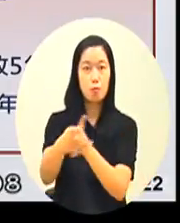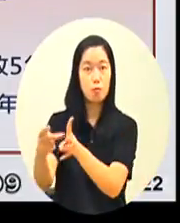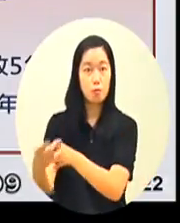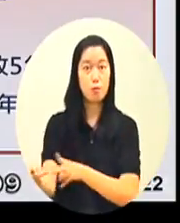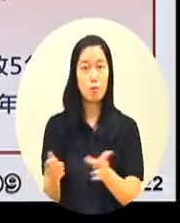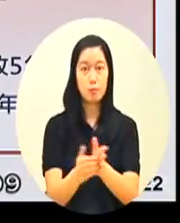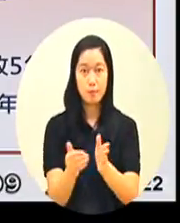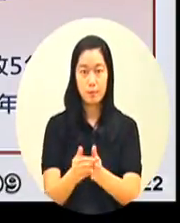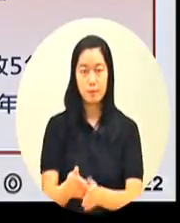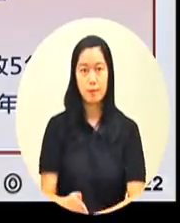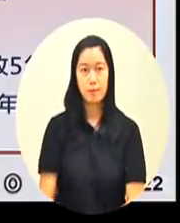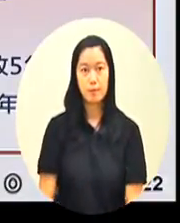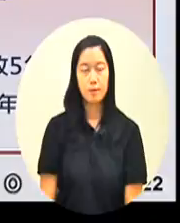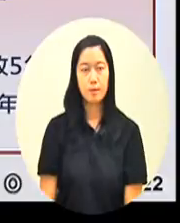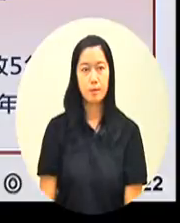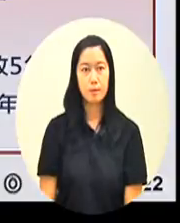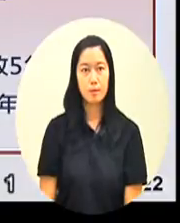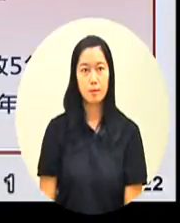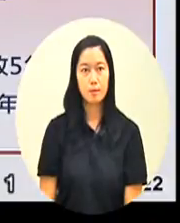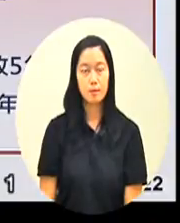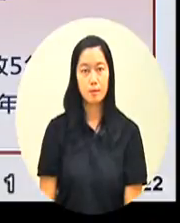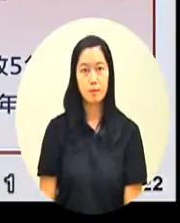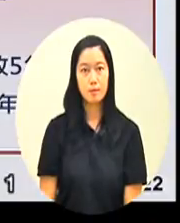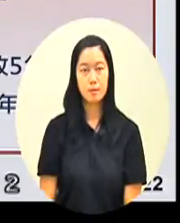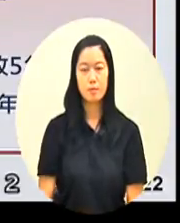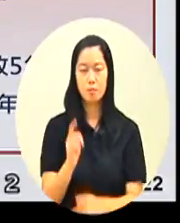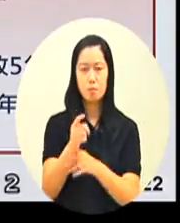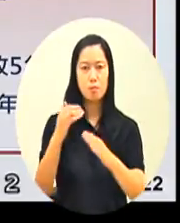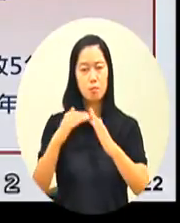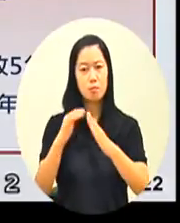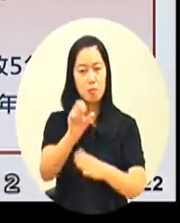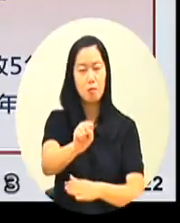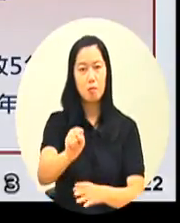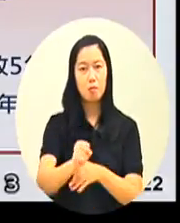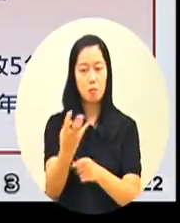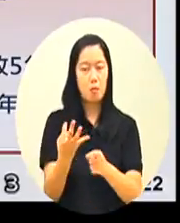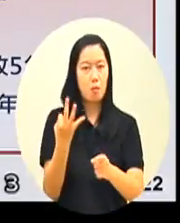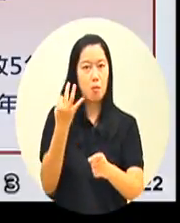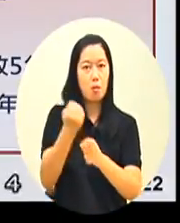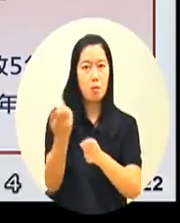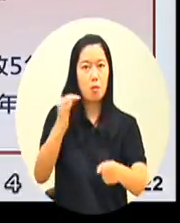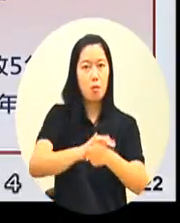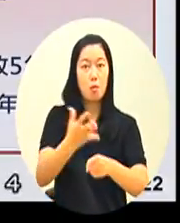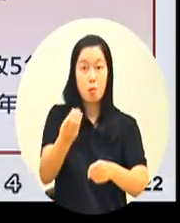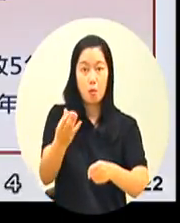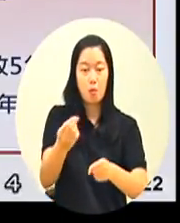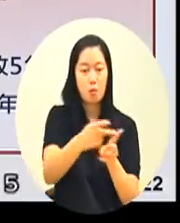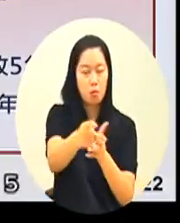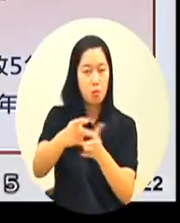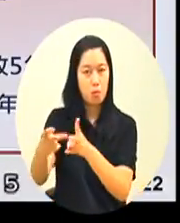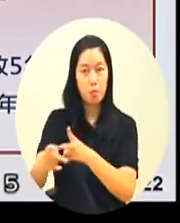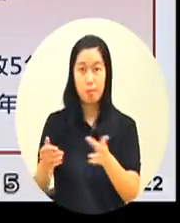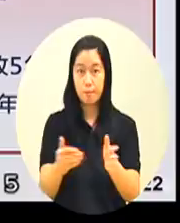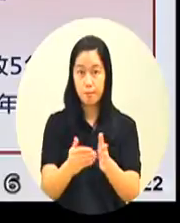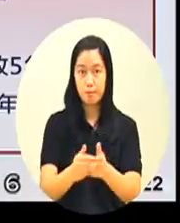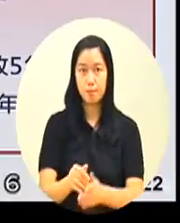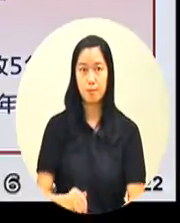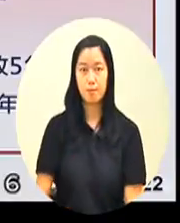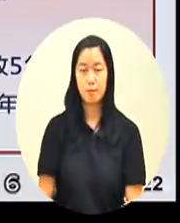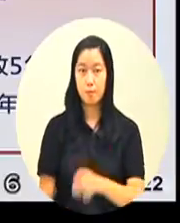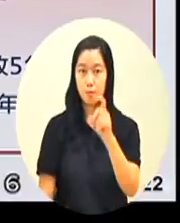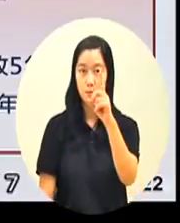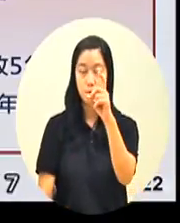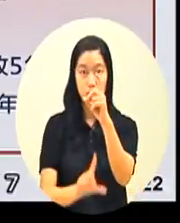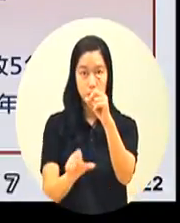各个使用我们市有土地几十年都没有缴补偿金的这些我们市民。那11月份我